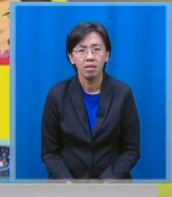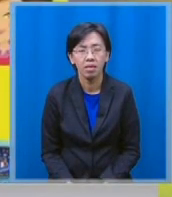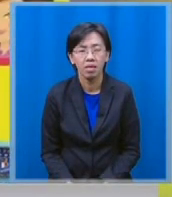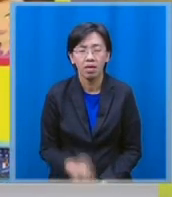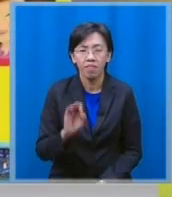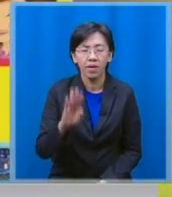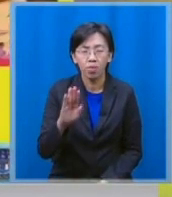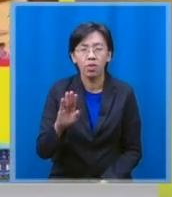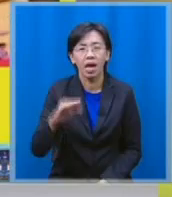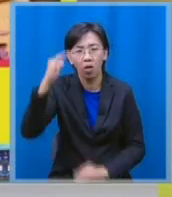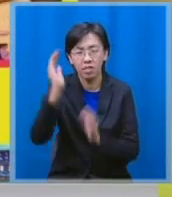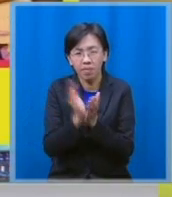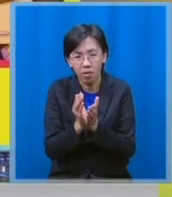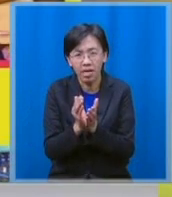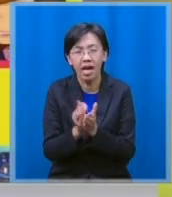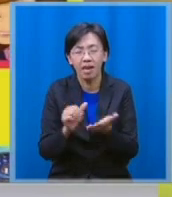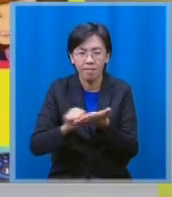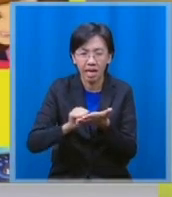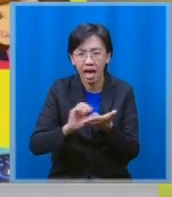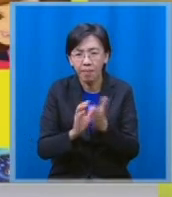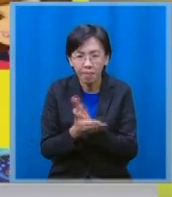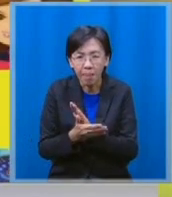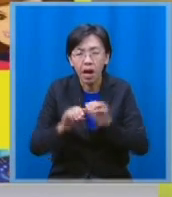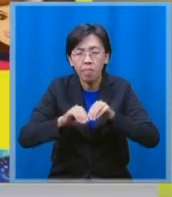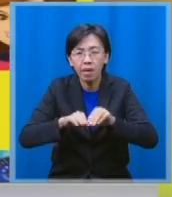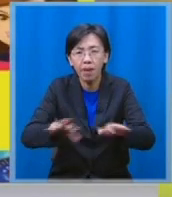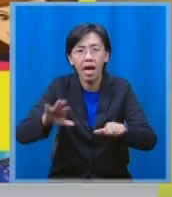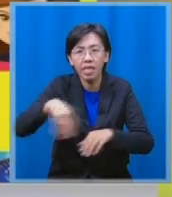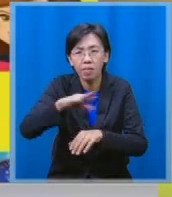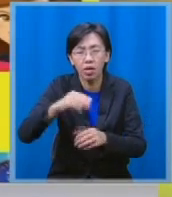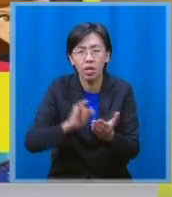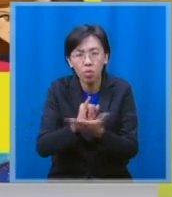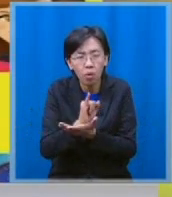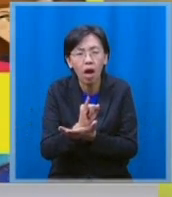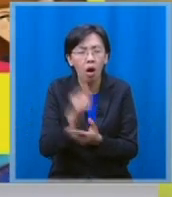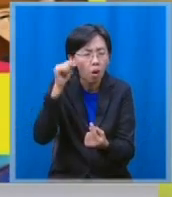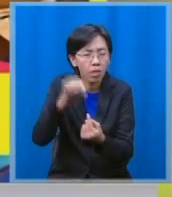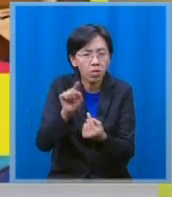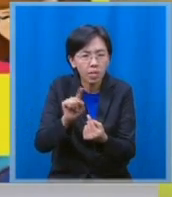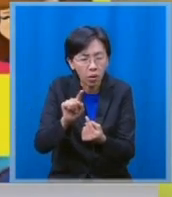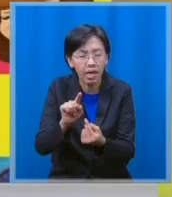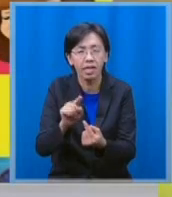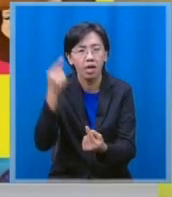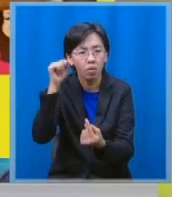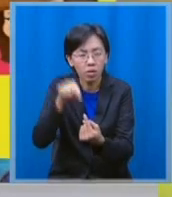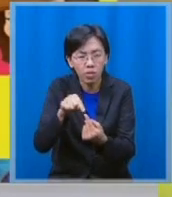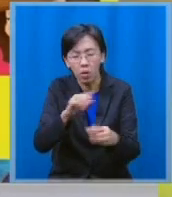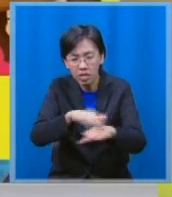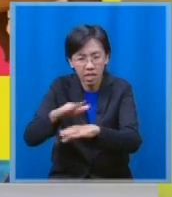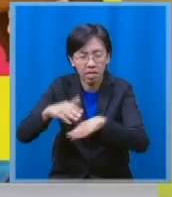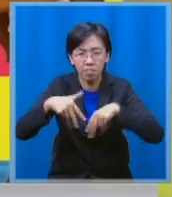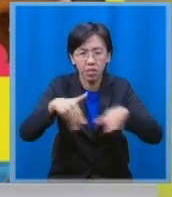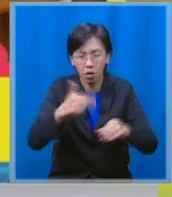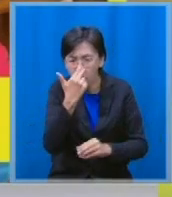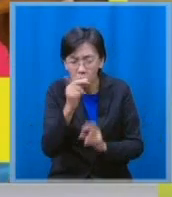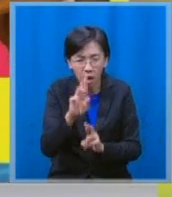ราบปรามก็มีการปรับปรุงข้อมูลที่เผยแพร่ไปให้ถูกต้องแล้วก็มีวัตถุประสงค์หลักที่ตรงกันนั่นคือการแจ้งเตือนให้ประช